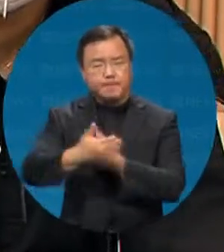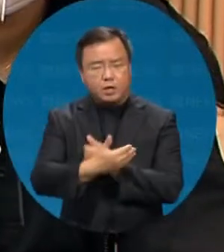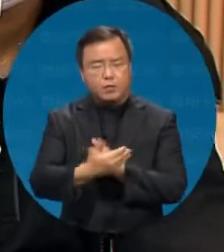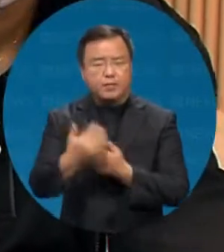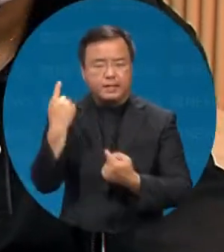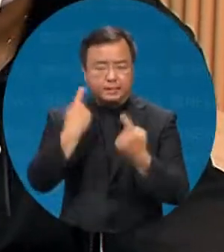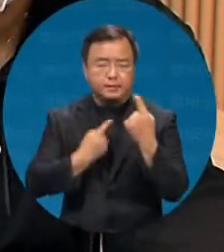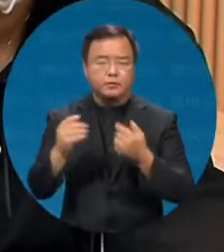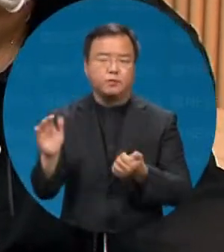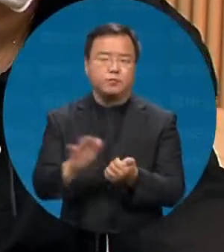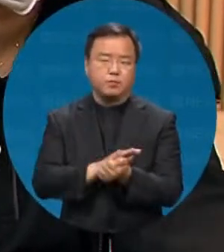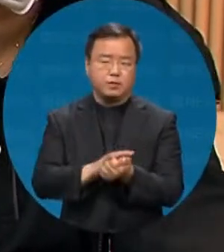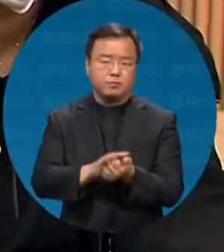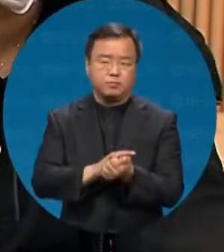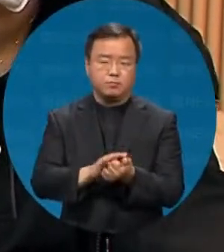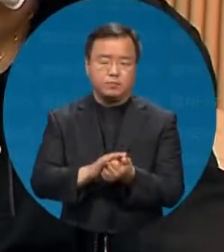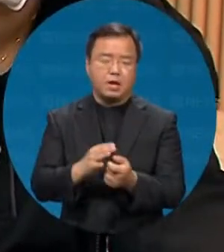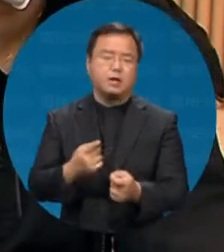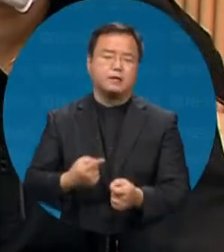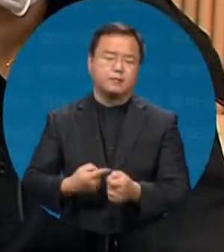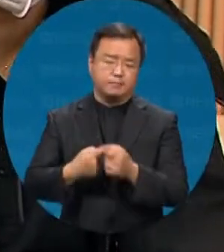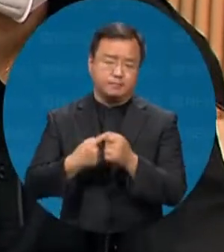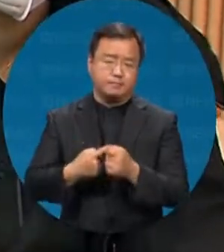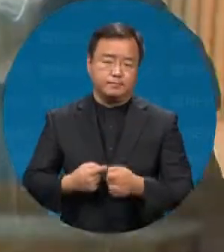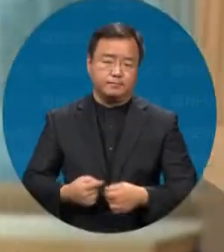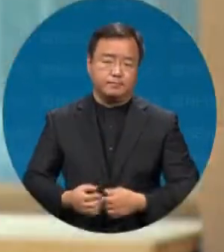상처를 어루만져주는 것이 제일 필요하다.